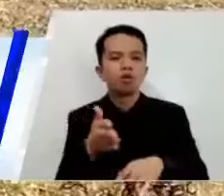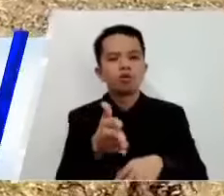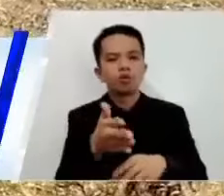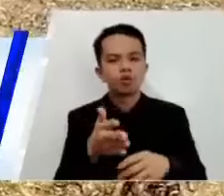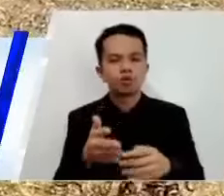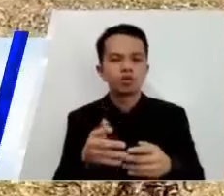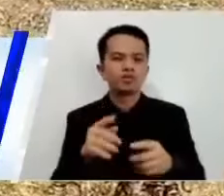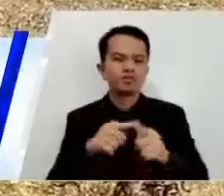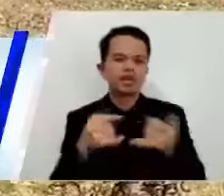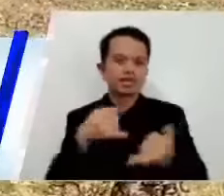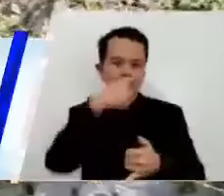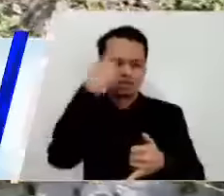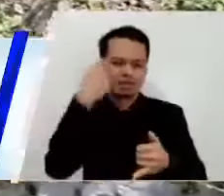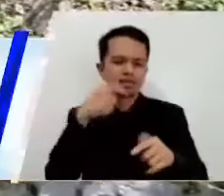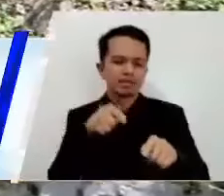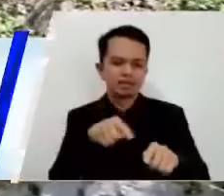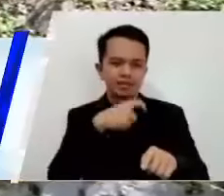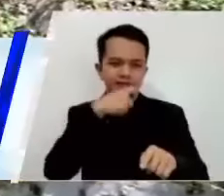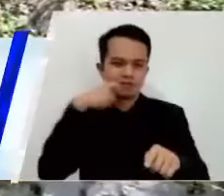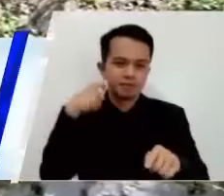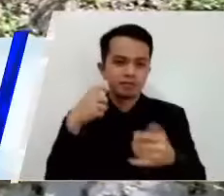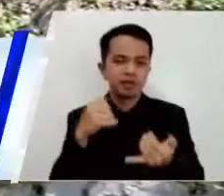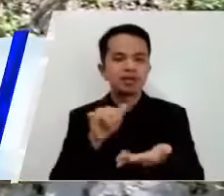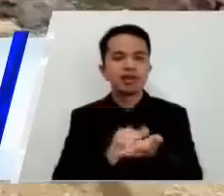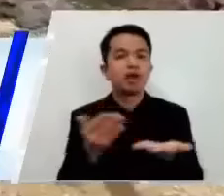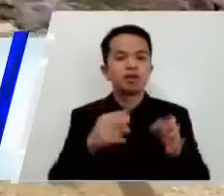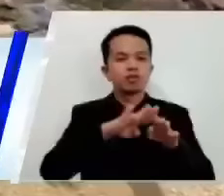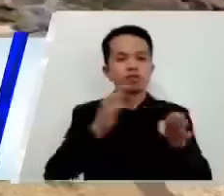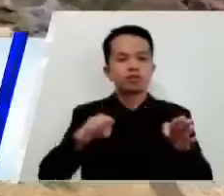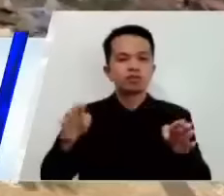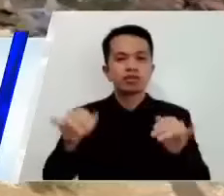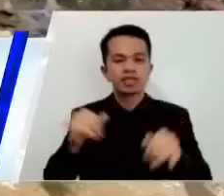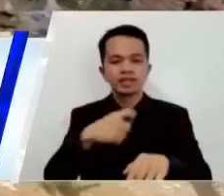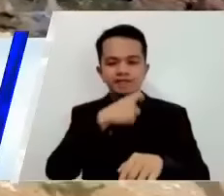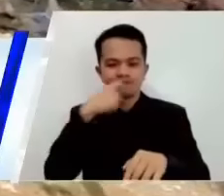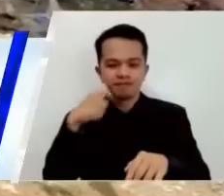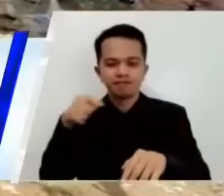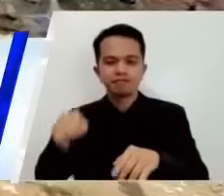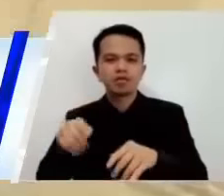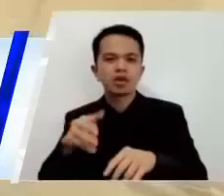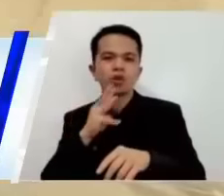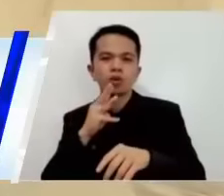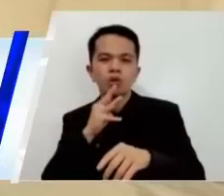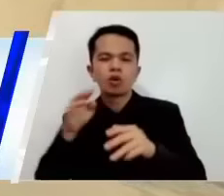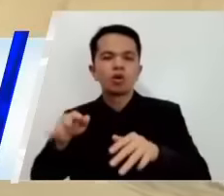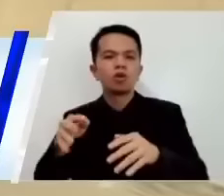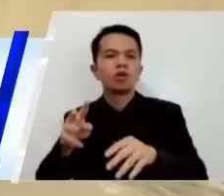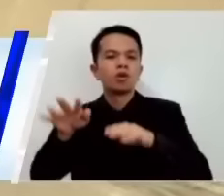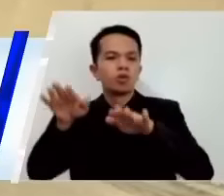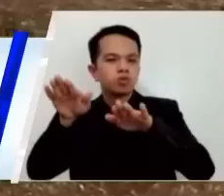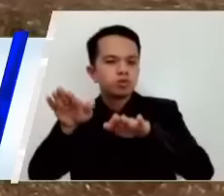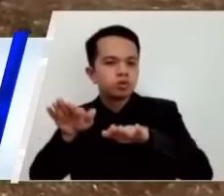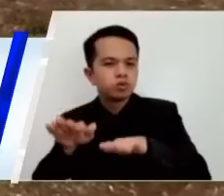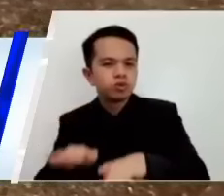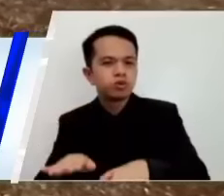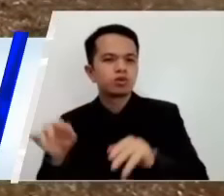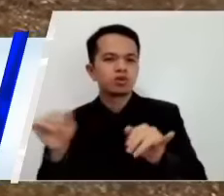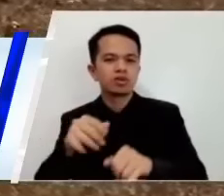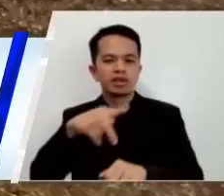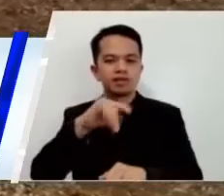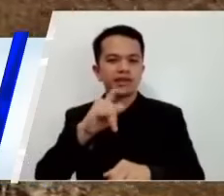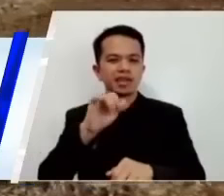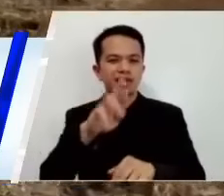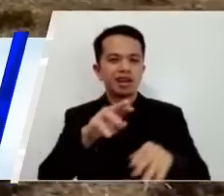Nino sa lalawigan ng Bohol. Natuyot na rin ang ilang sapa at bumababa ang tubig sa ilang ilog pati na sa Pilar Dam. Sa